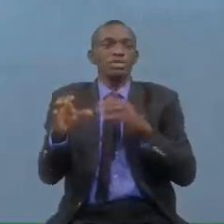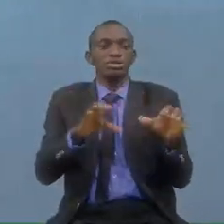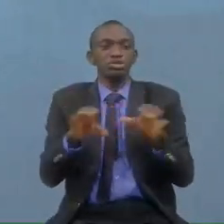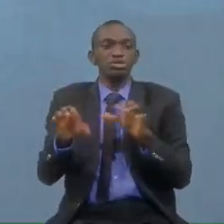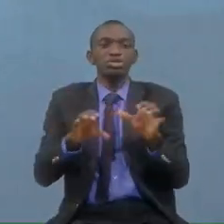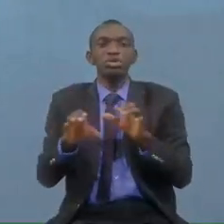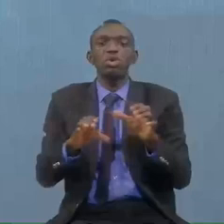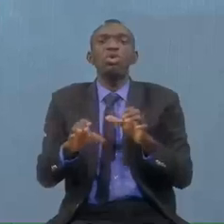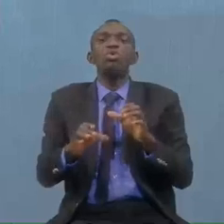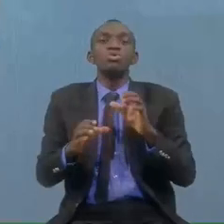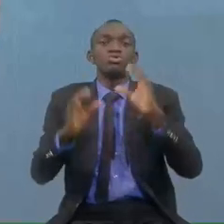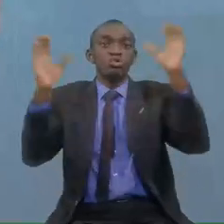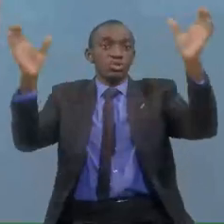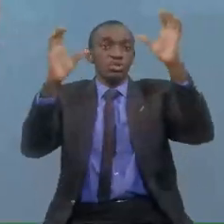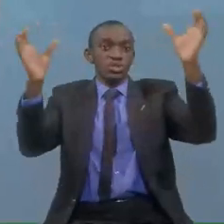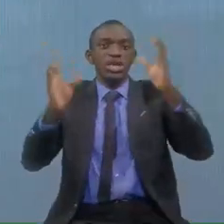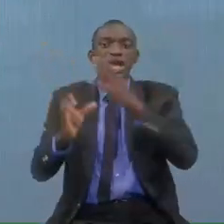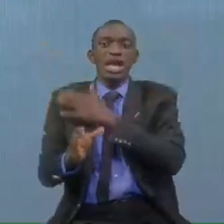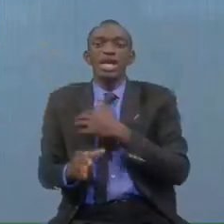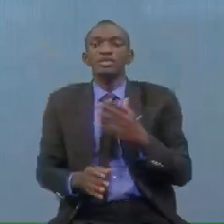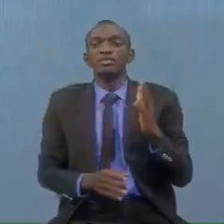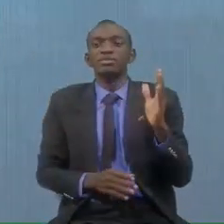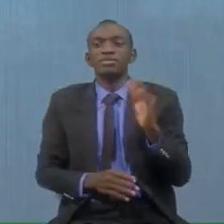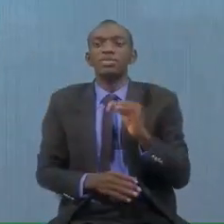pour dire que s'il vous plaît,